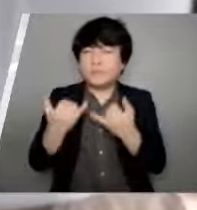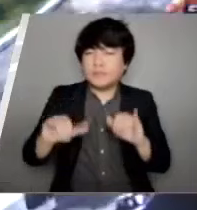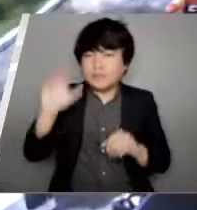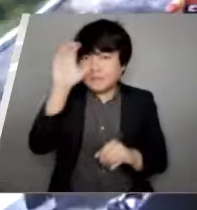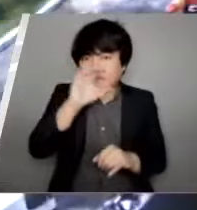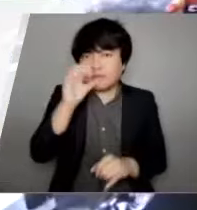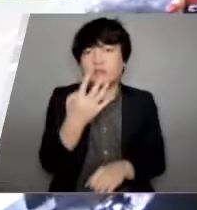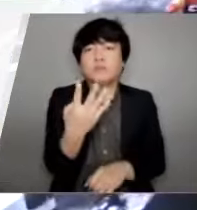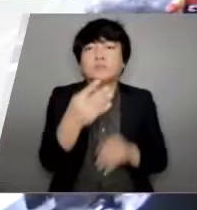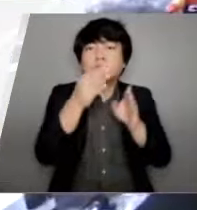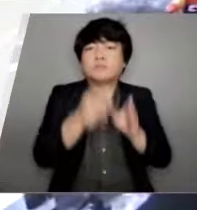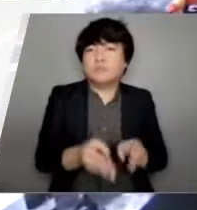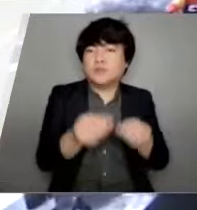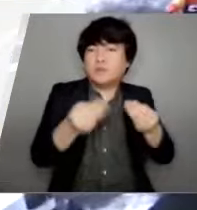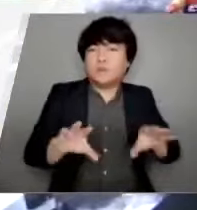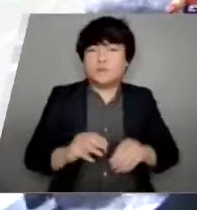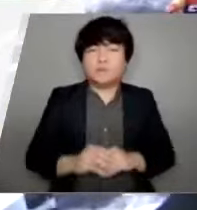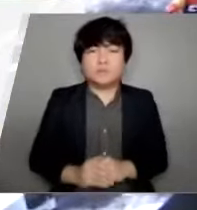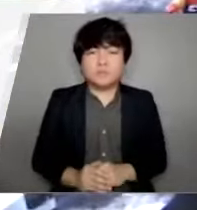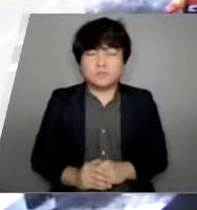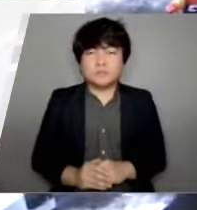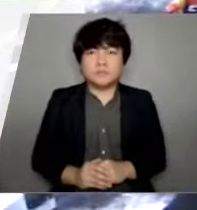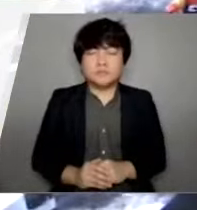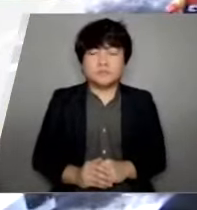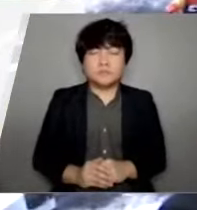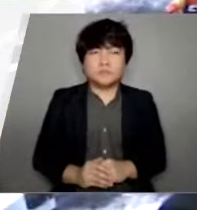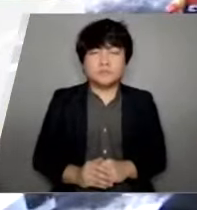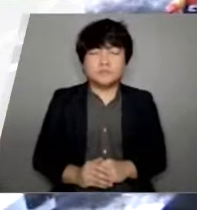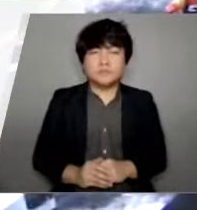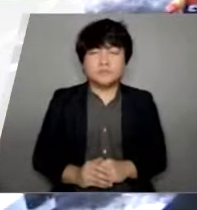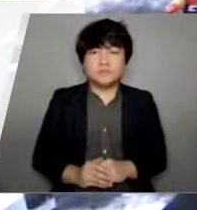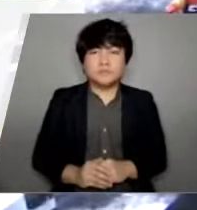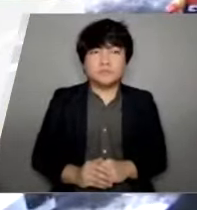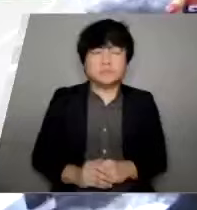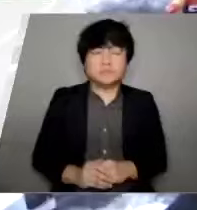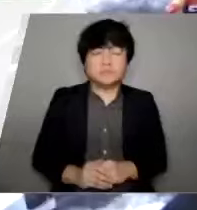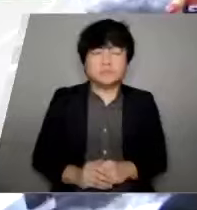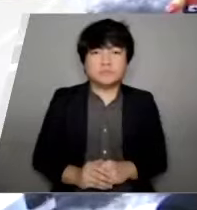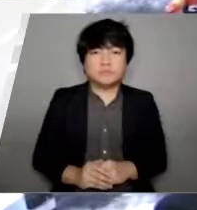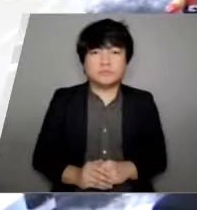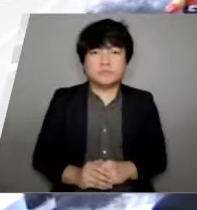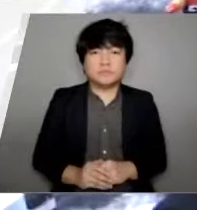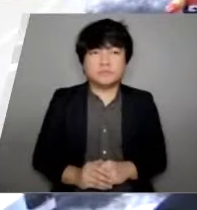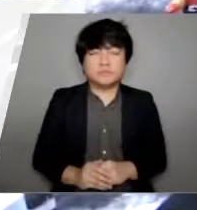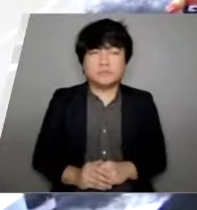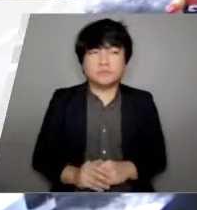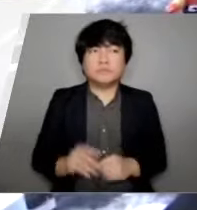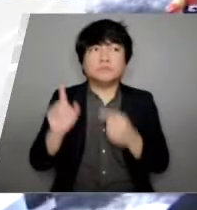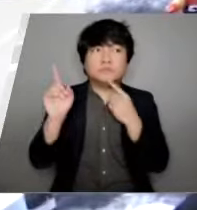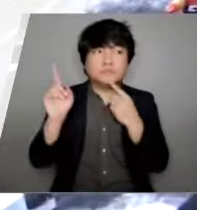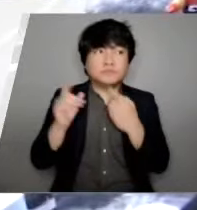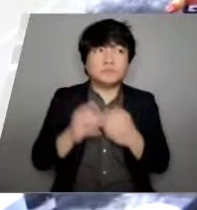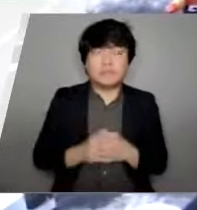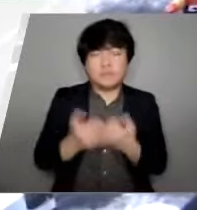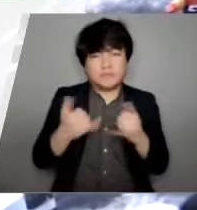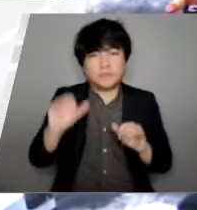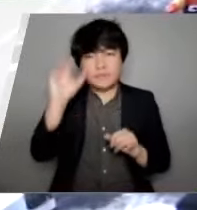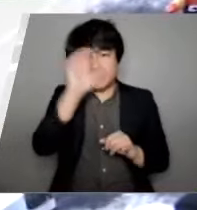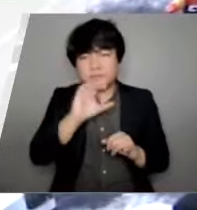nawawala. Naghinaot kita nga doon na pag mga buhi atong mga